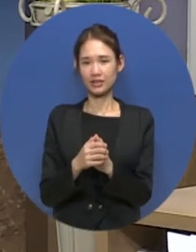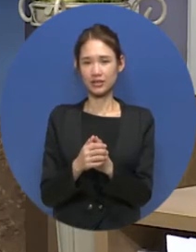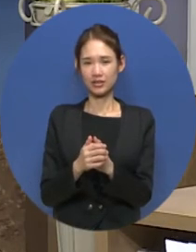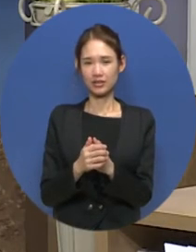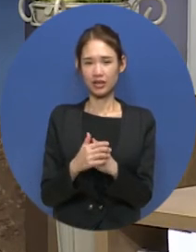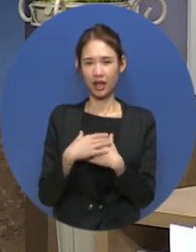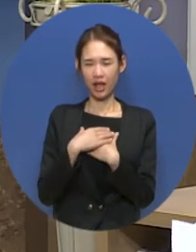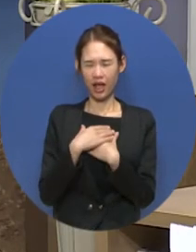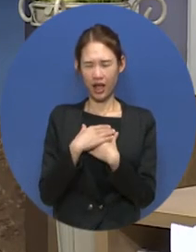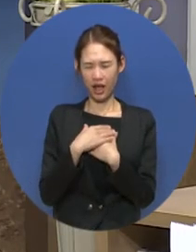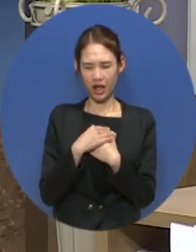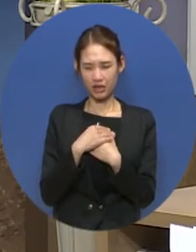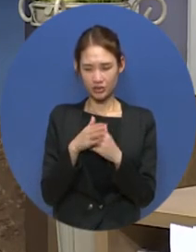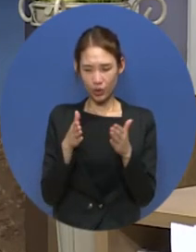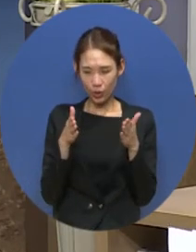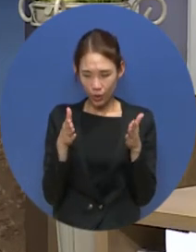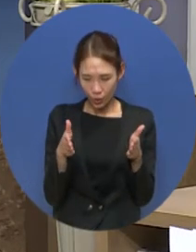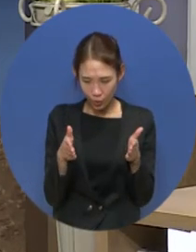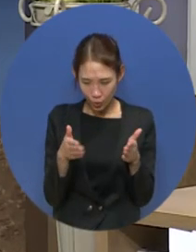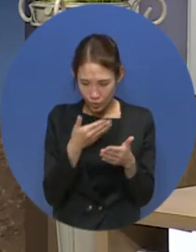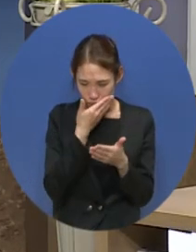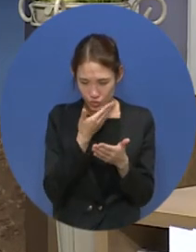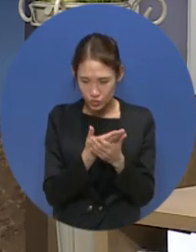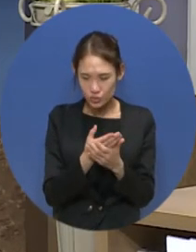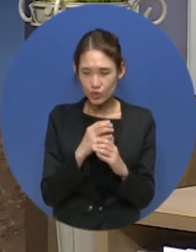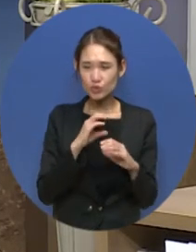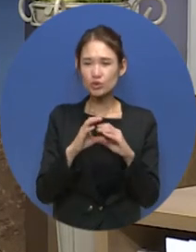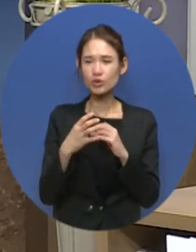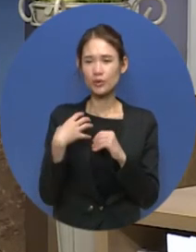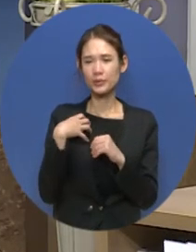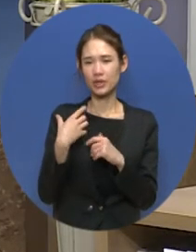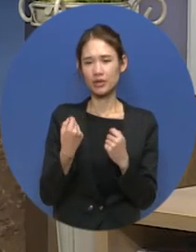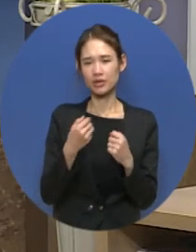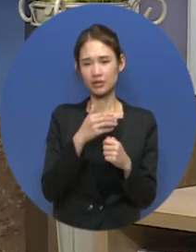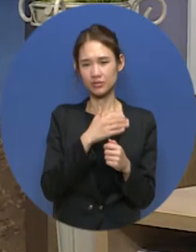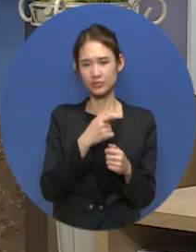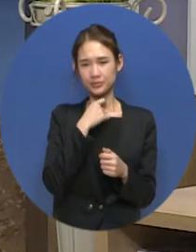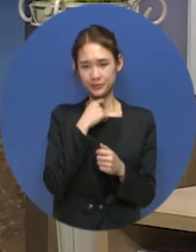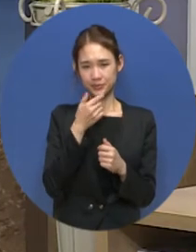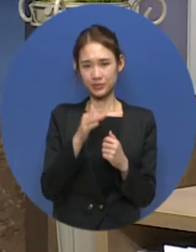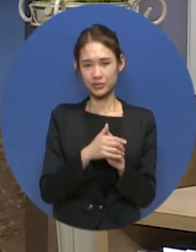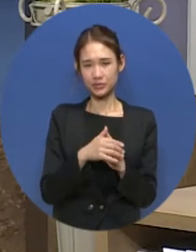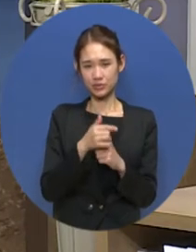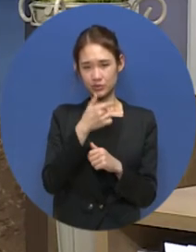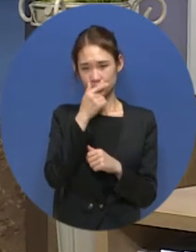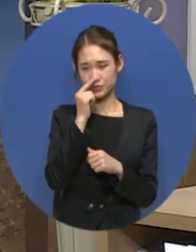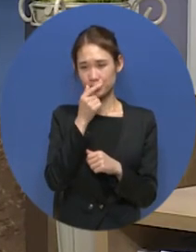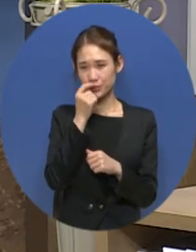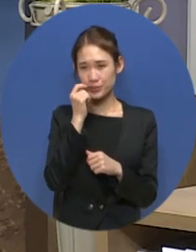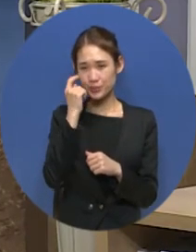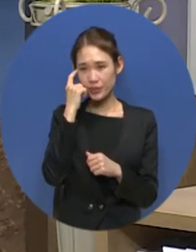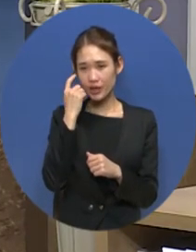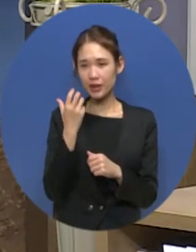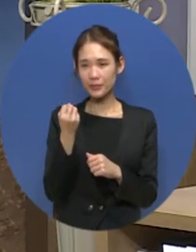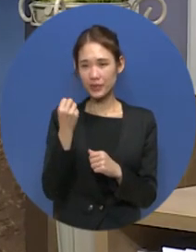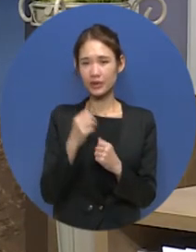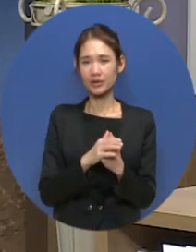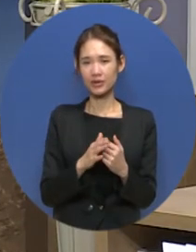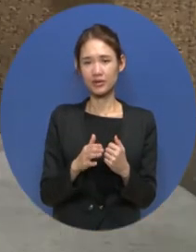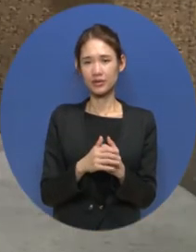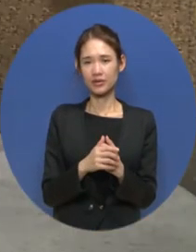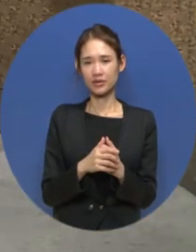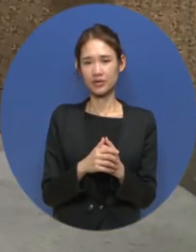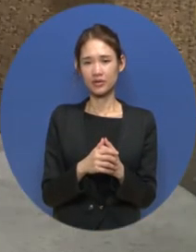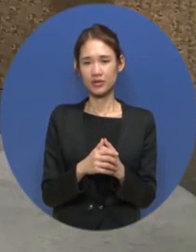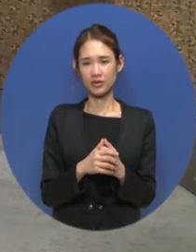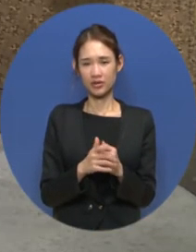좀 안전한 그 통로 마련이 됐으면 하는 바람이 있는데 그 부분이 조금 미흡하다 이런 말씀을 해주셨는데요.